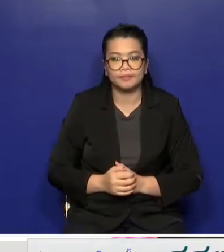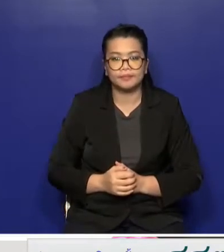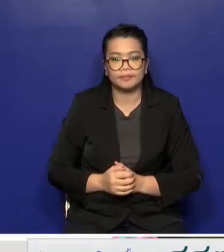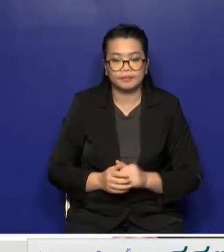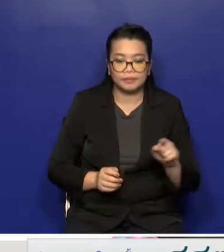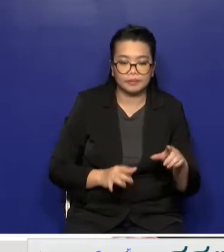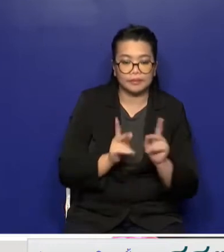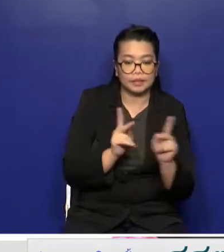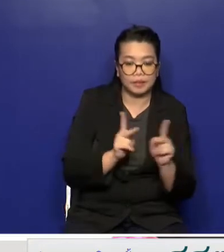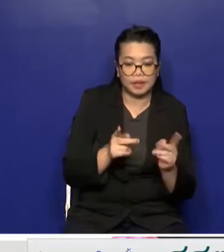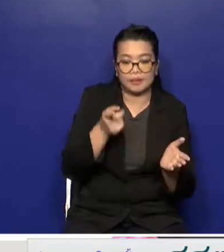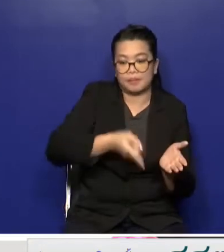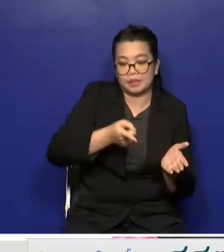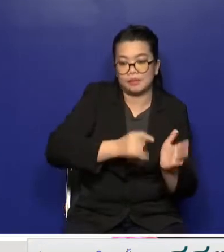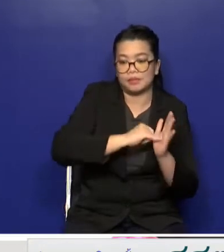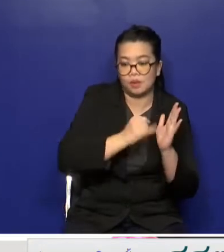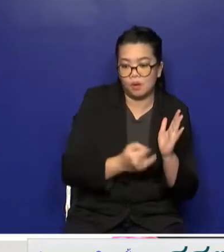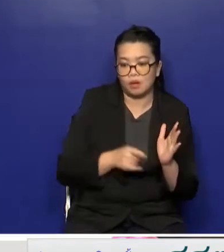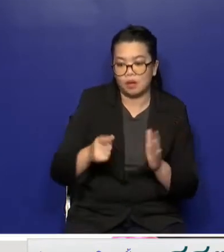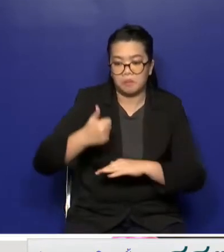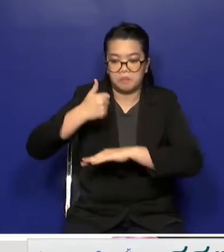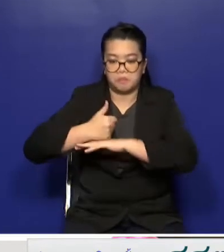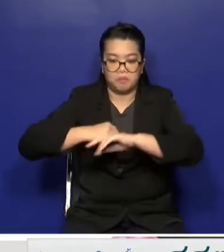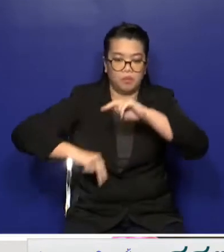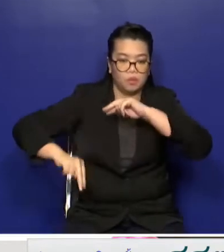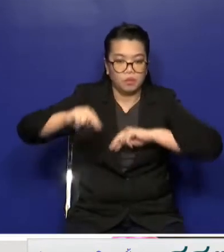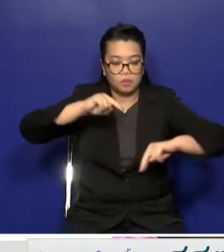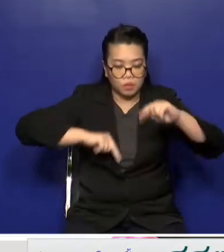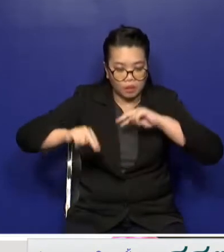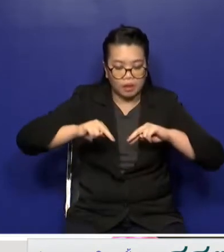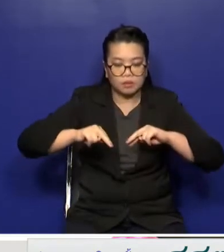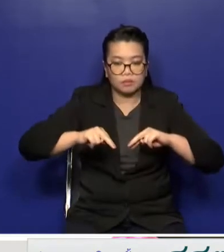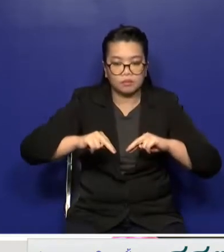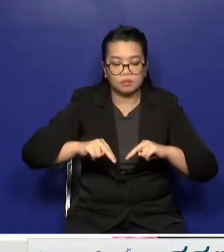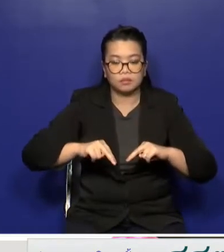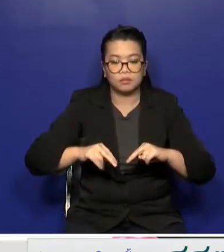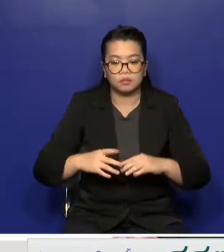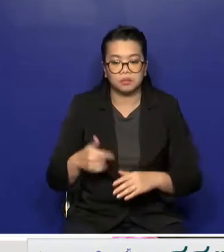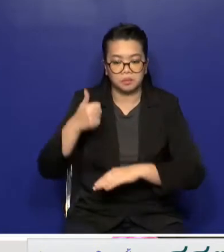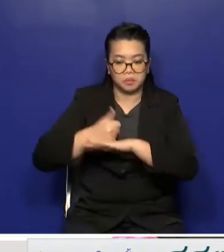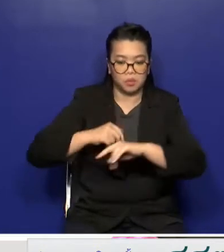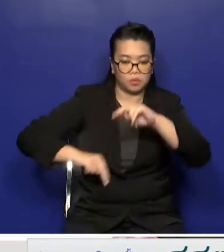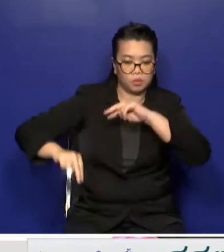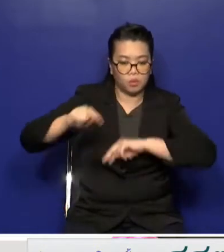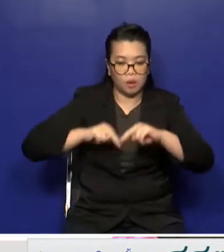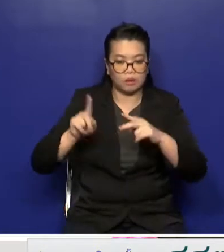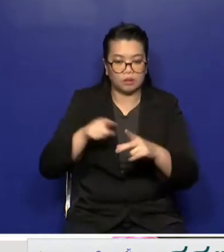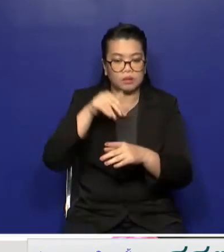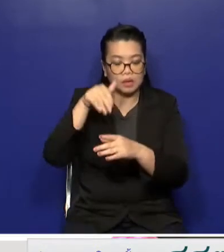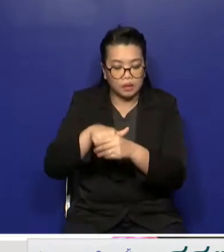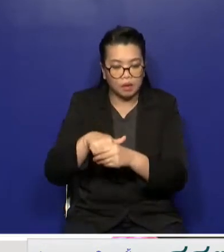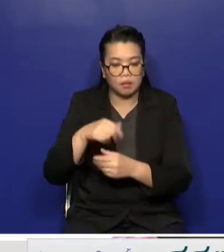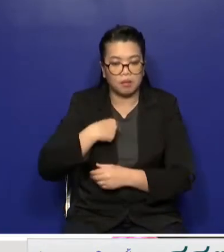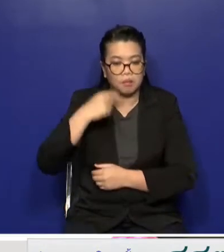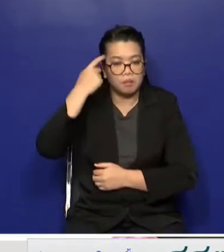ระหวางกรมการเลืตงประจำจงหวดกับพูดตการเลือกตั้งพูดตรจการเลือกตั้งผมไมแ่ใจวาผลงานททาน